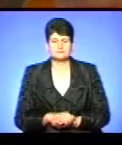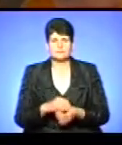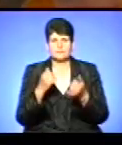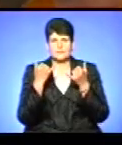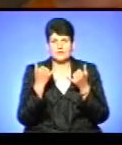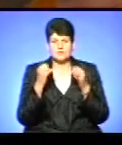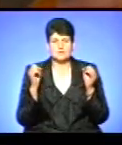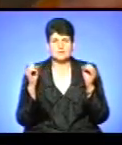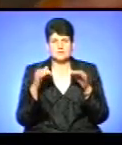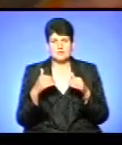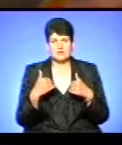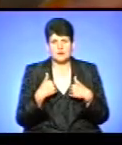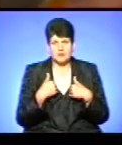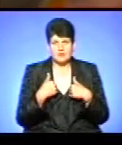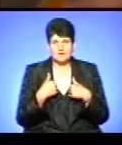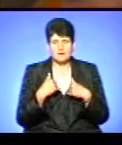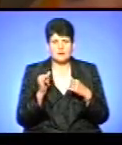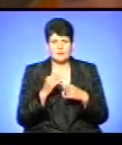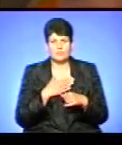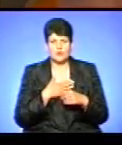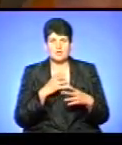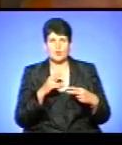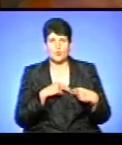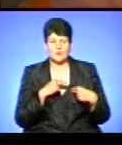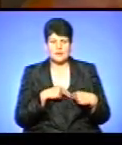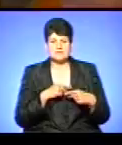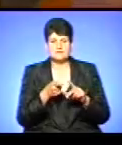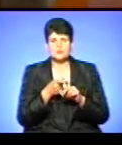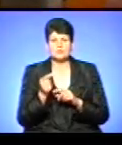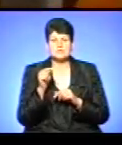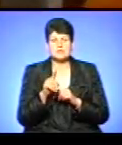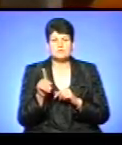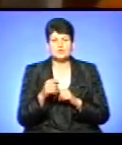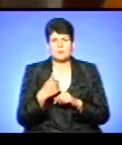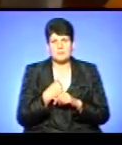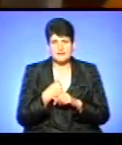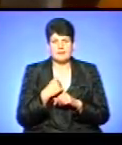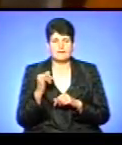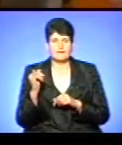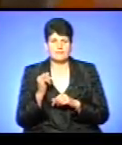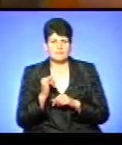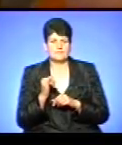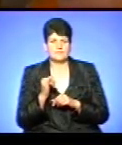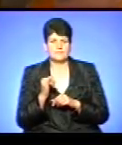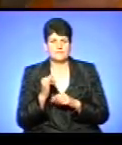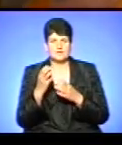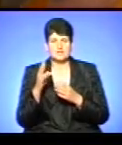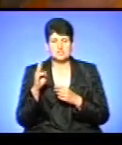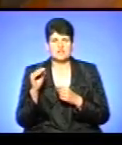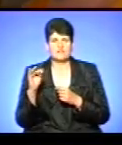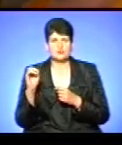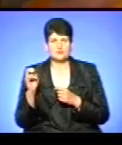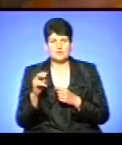Сьогодні зібралася я і мої колеги в зв'язку з тим, що мене та Шевчук